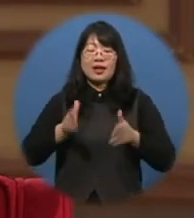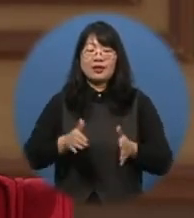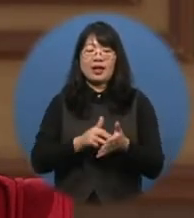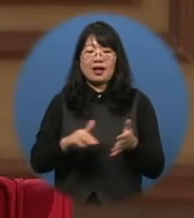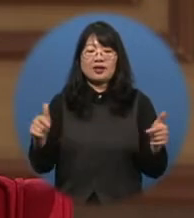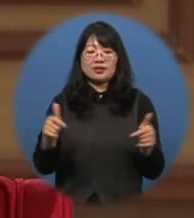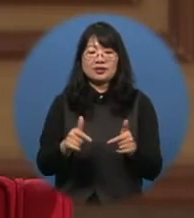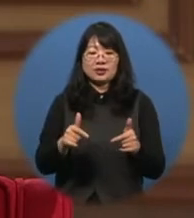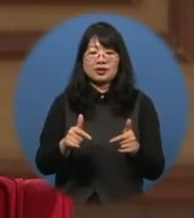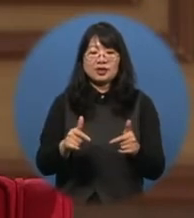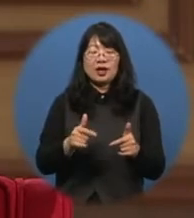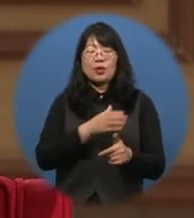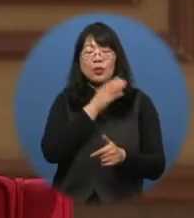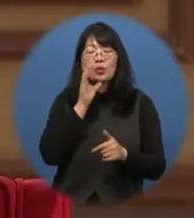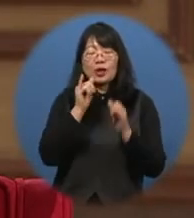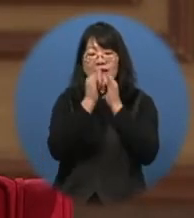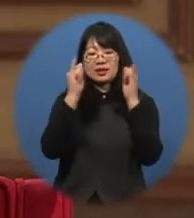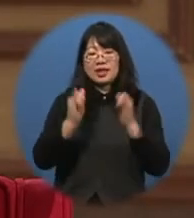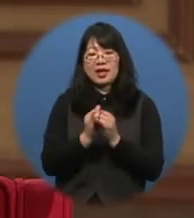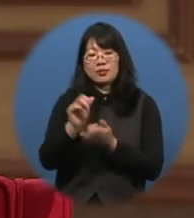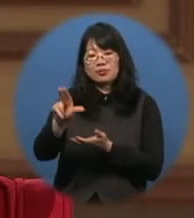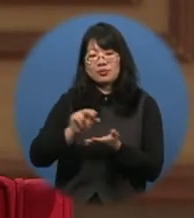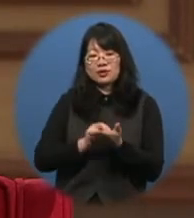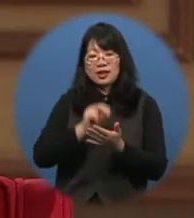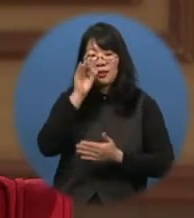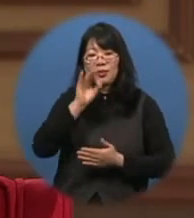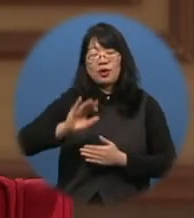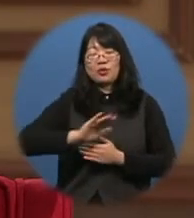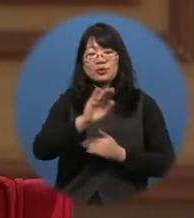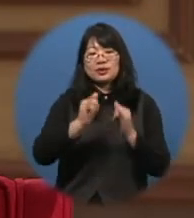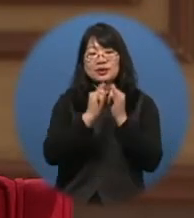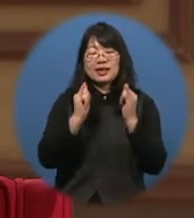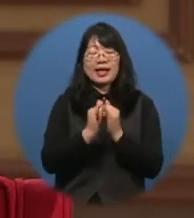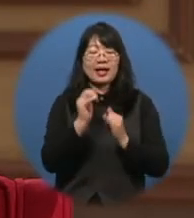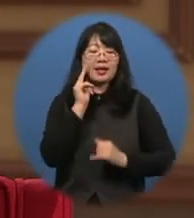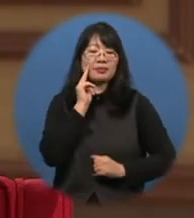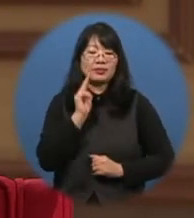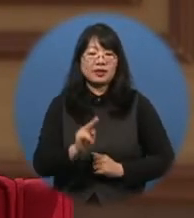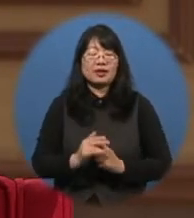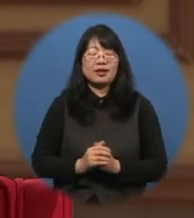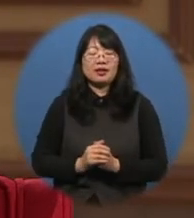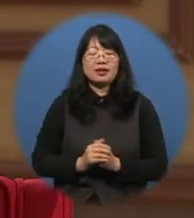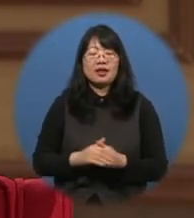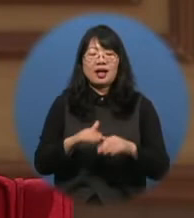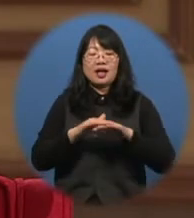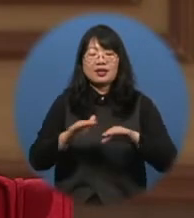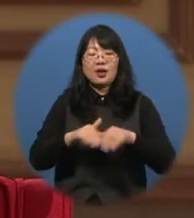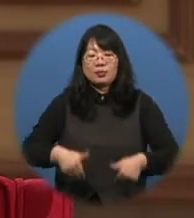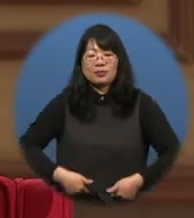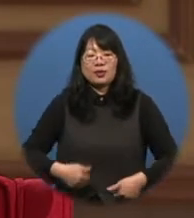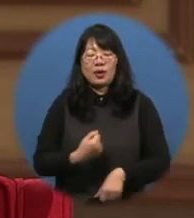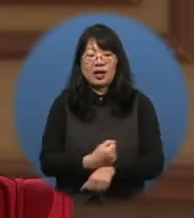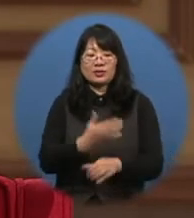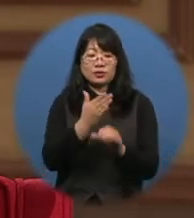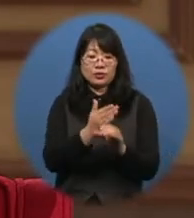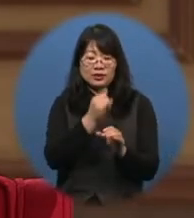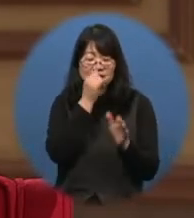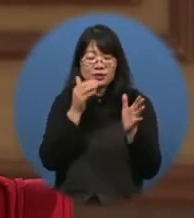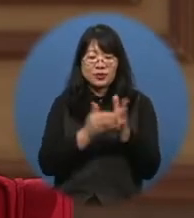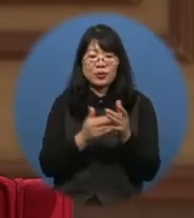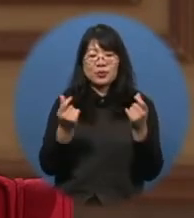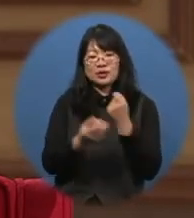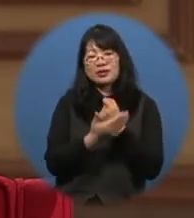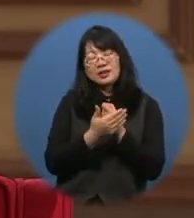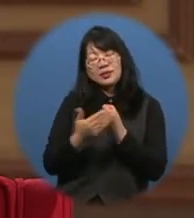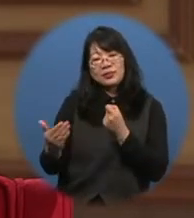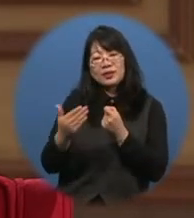저출산 고령화 사회라는 그 문제가 우리 사회의 심각한 해결을 필요로 하고 있고 그러니까